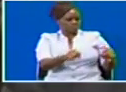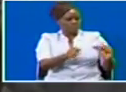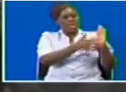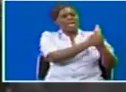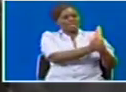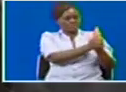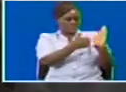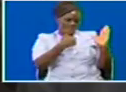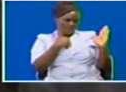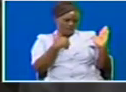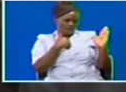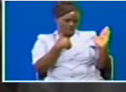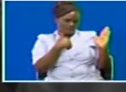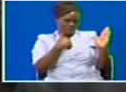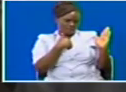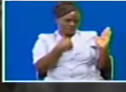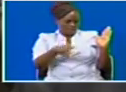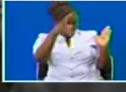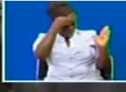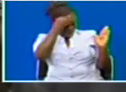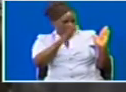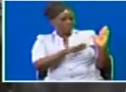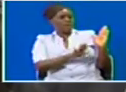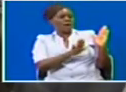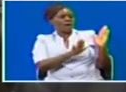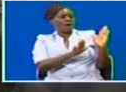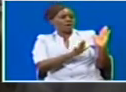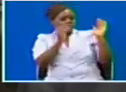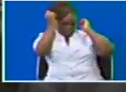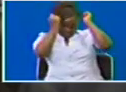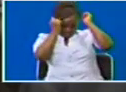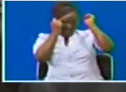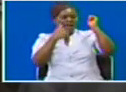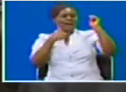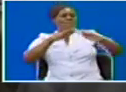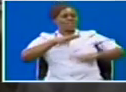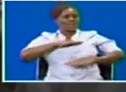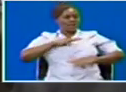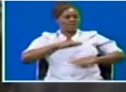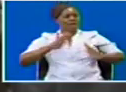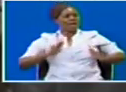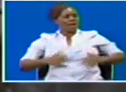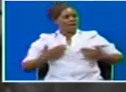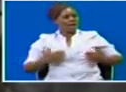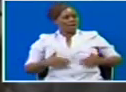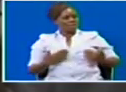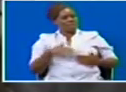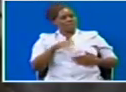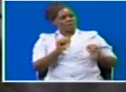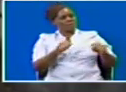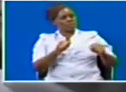ujuzi kwa sababu kupitiana na ile training yao ambao wamepitia kutoka kwa cheshi wako nayo. Na tunafurahi sana kwamba